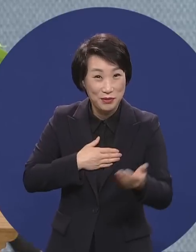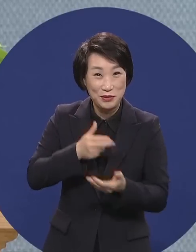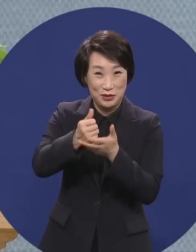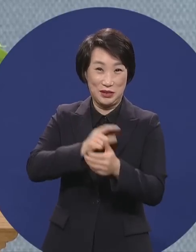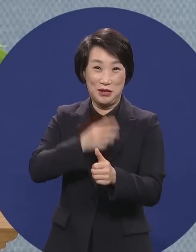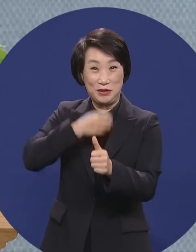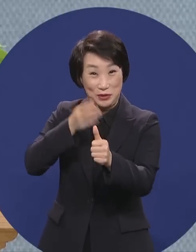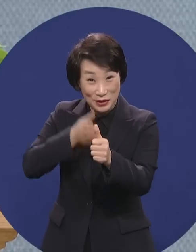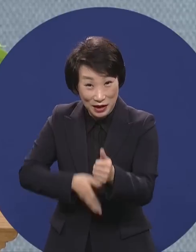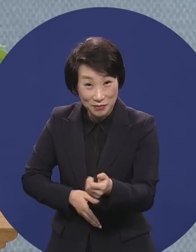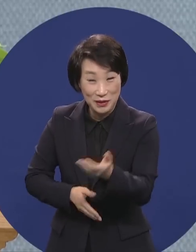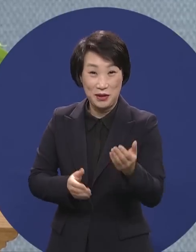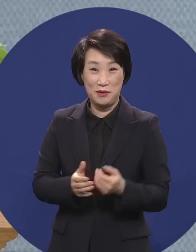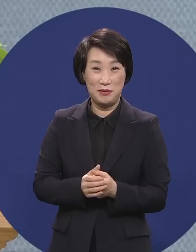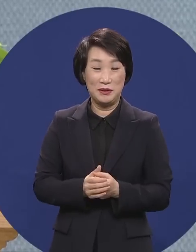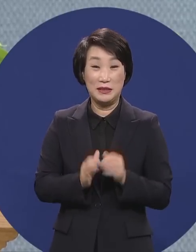축원합니다.